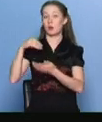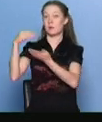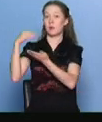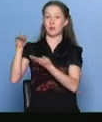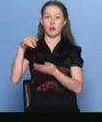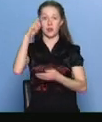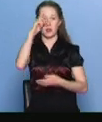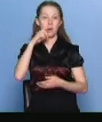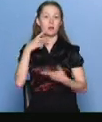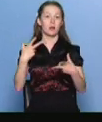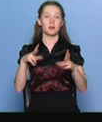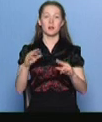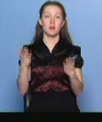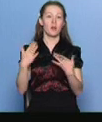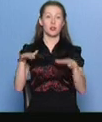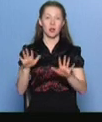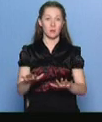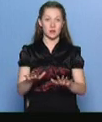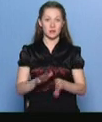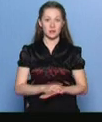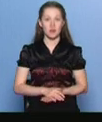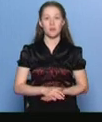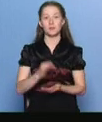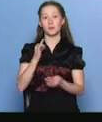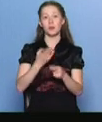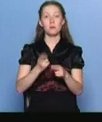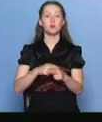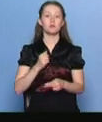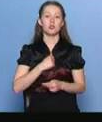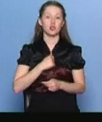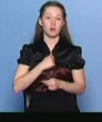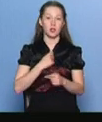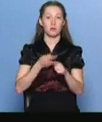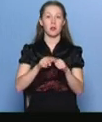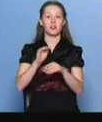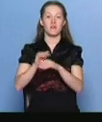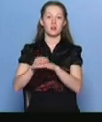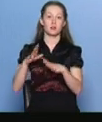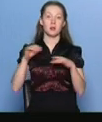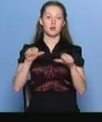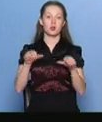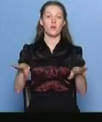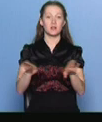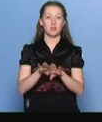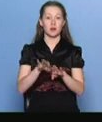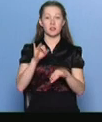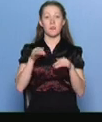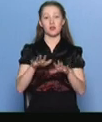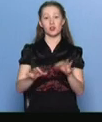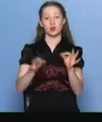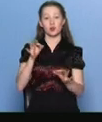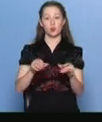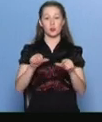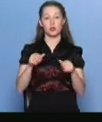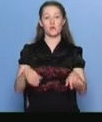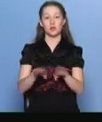неизвестно в каких местах, скажем так. Поэтому, к сожалению, вот по этим фактам столовая была закрыта. По решению суда столовая закрыта